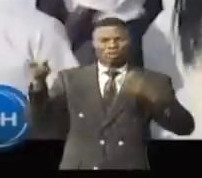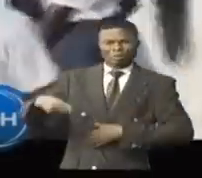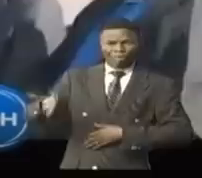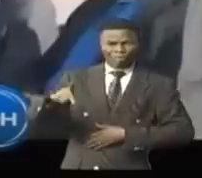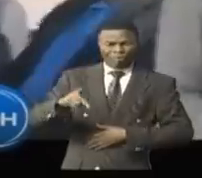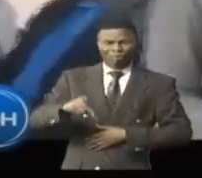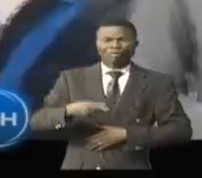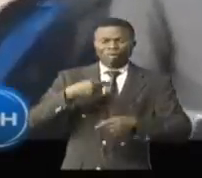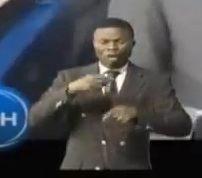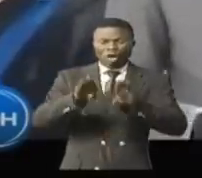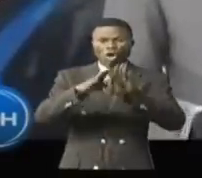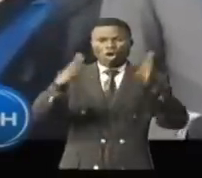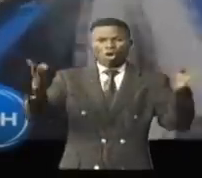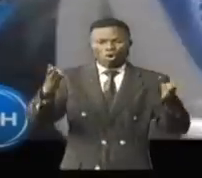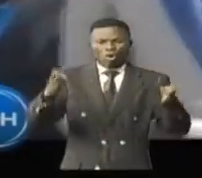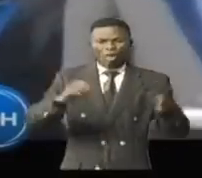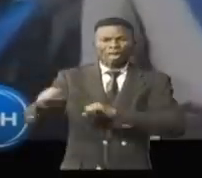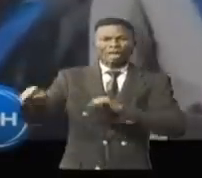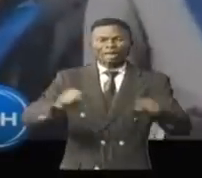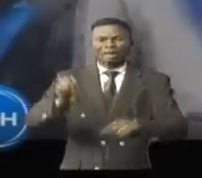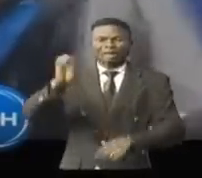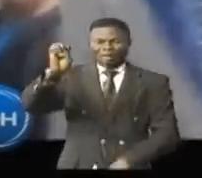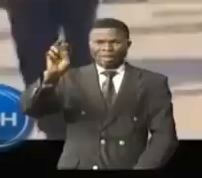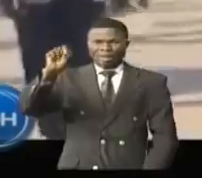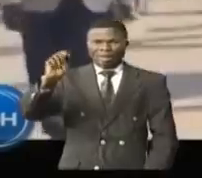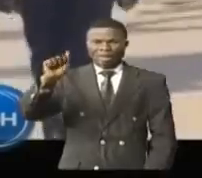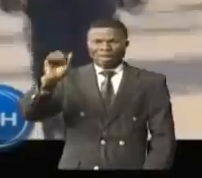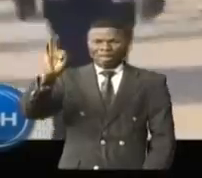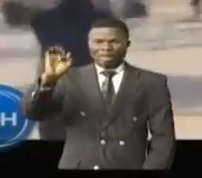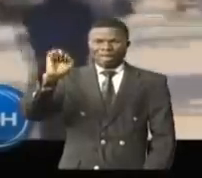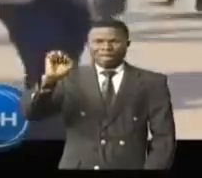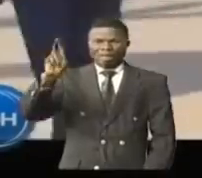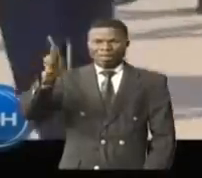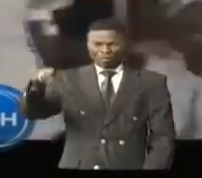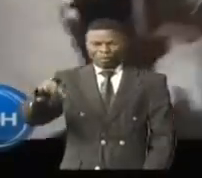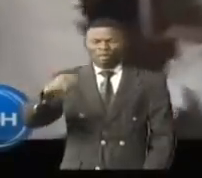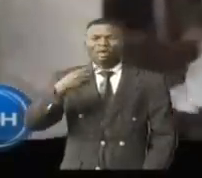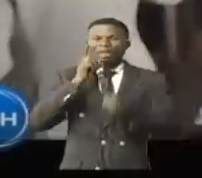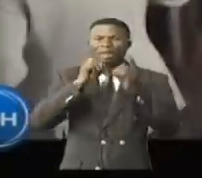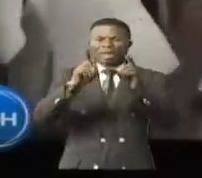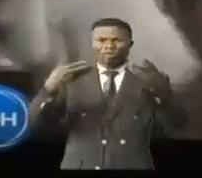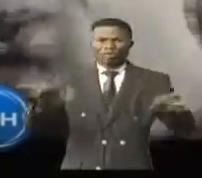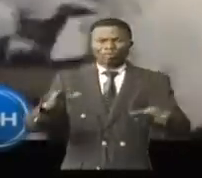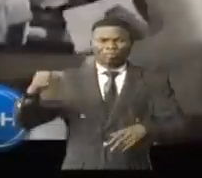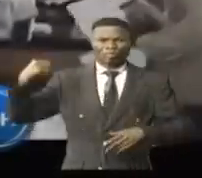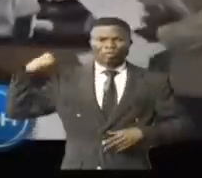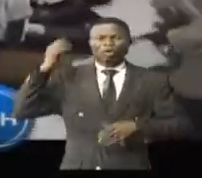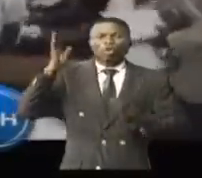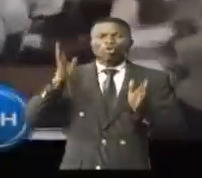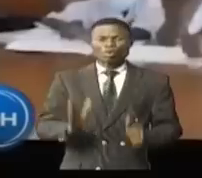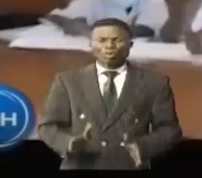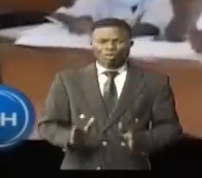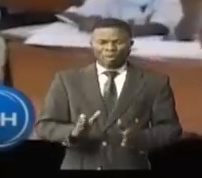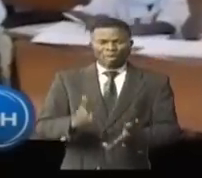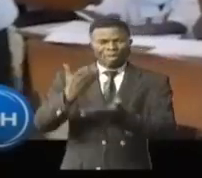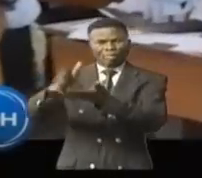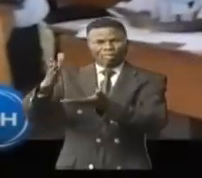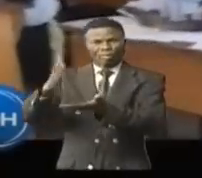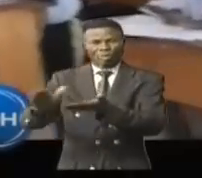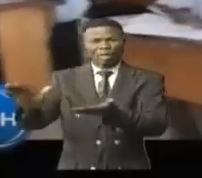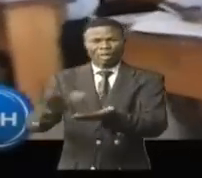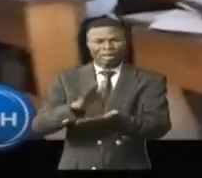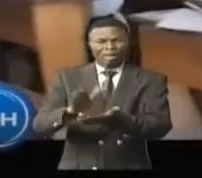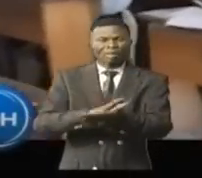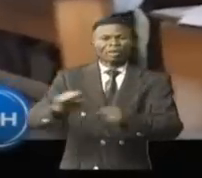lancer officiellement l'ENAFEP de cette édition 2022. Après ces mots, la gouverneure a procédé à la distribution des carnets de